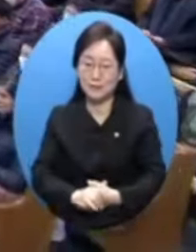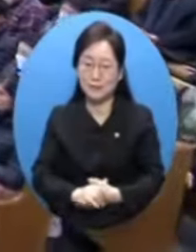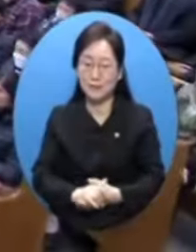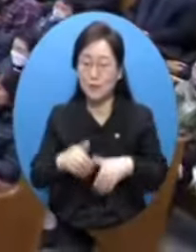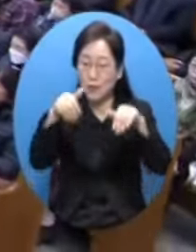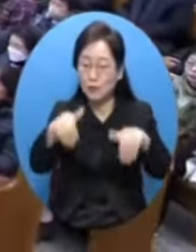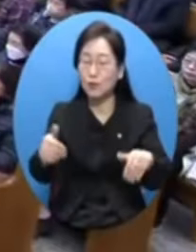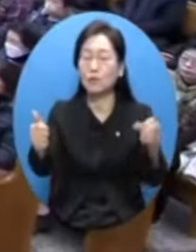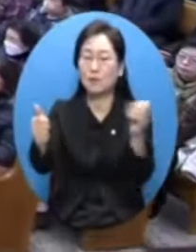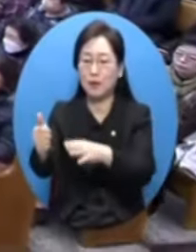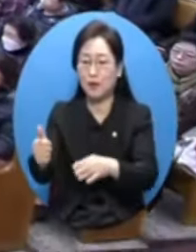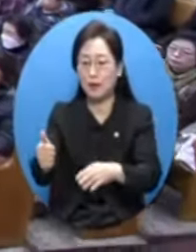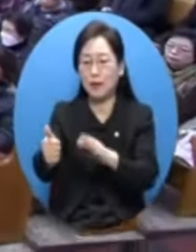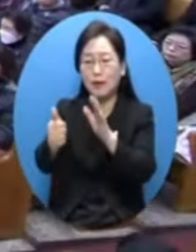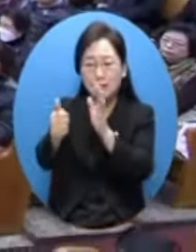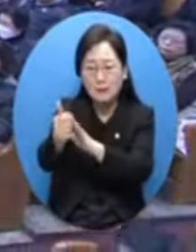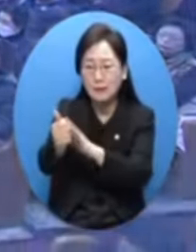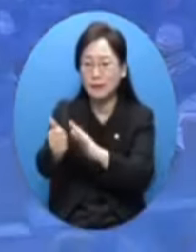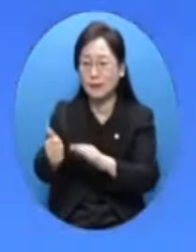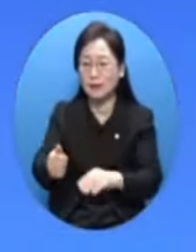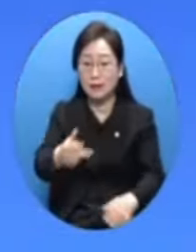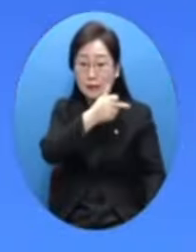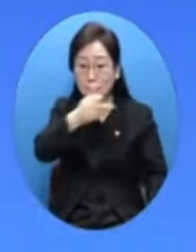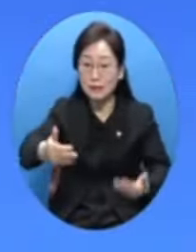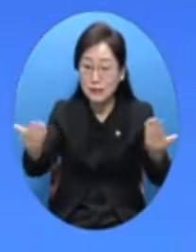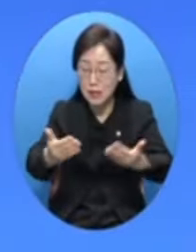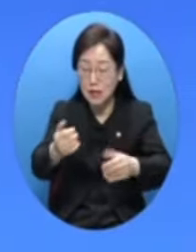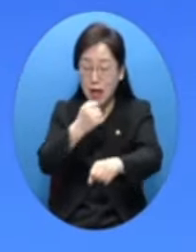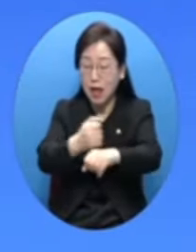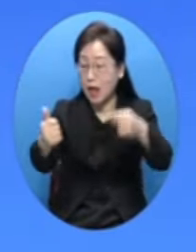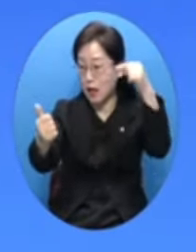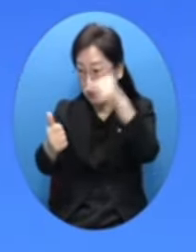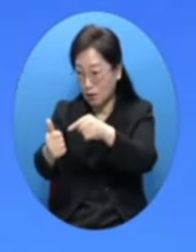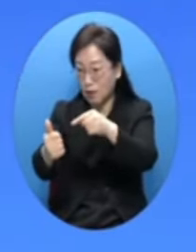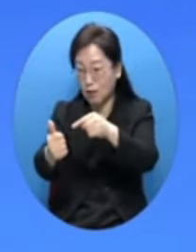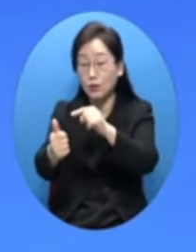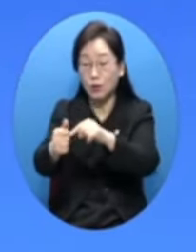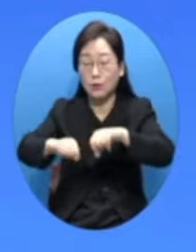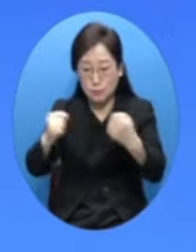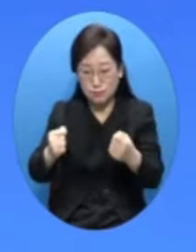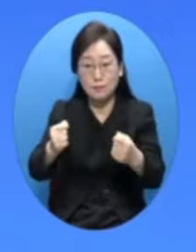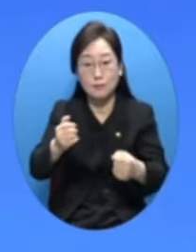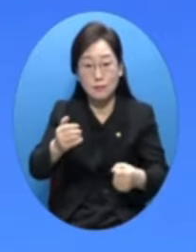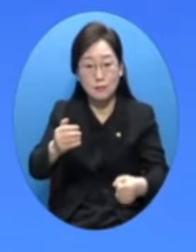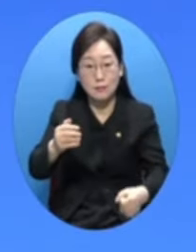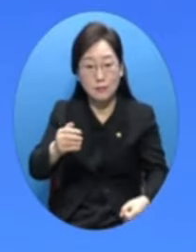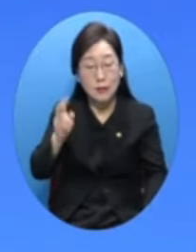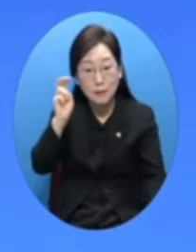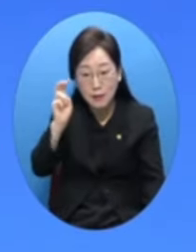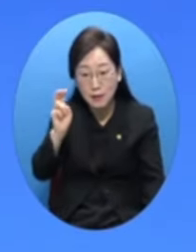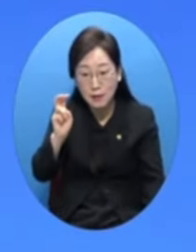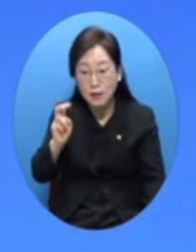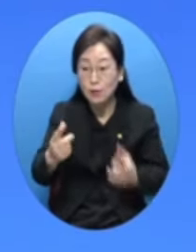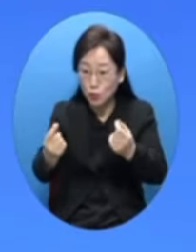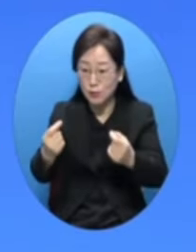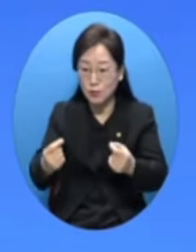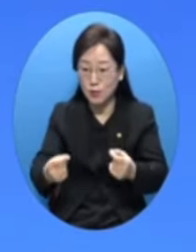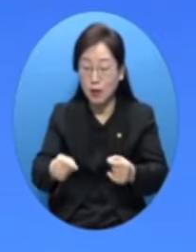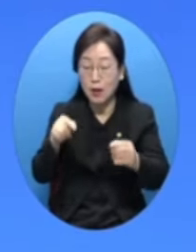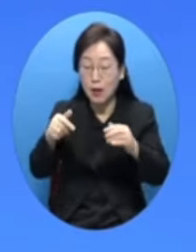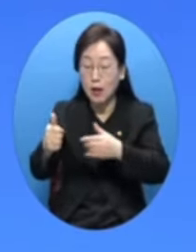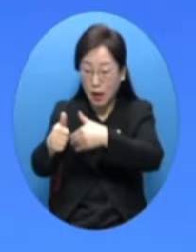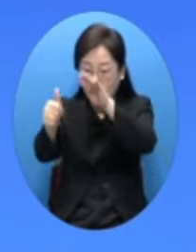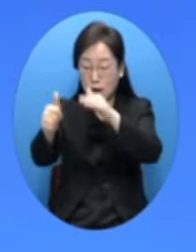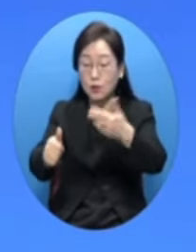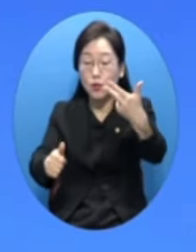정도의 말합니다. 더 큰 일을 하라고 시켜서도 하셨을 터인데 가서 일곱 번 깨끗이 씻으라고 하는데.